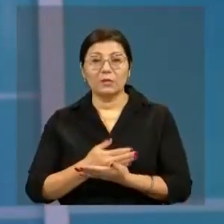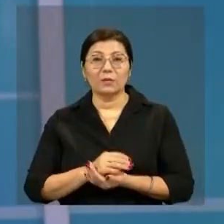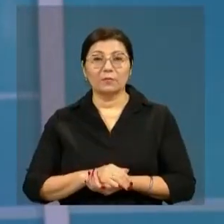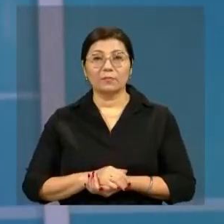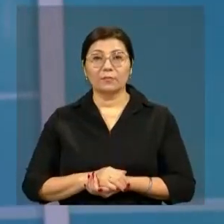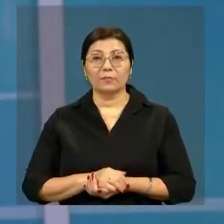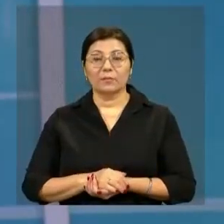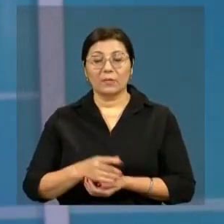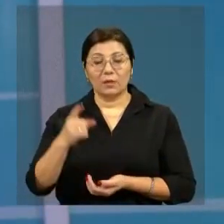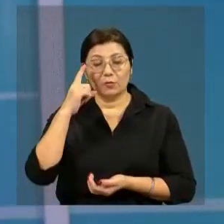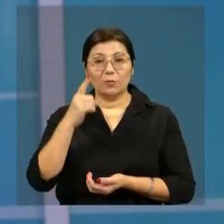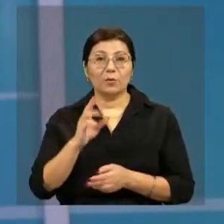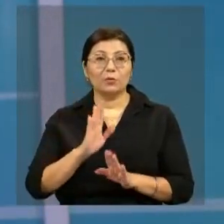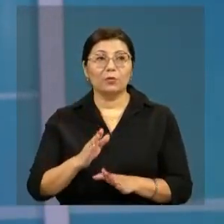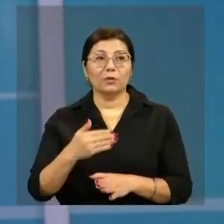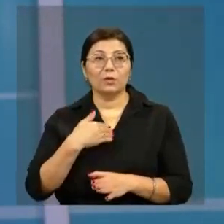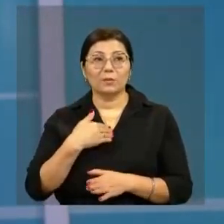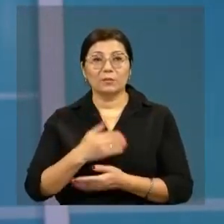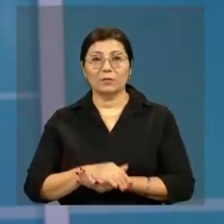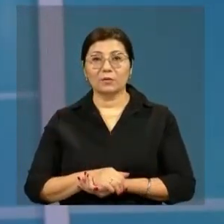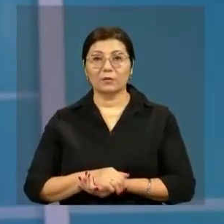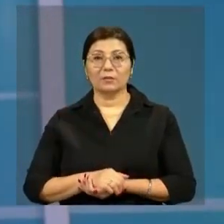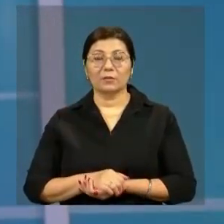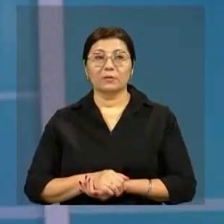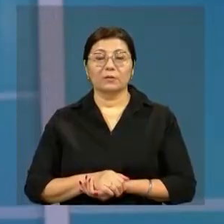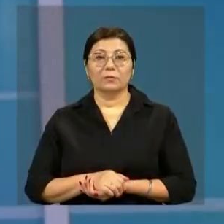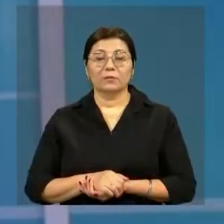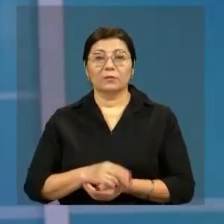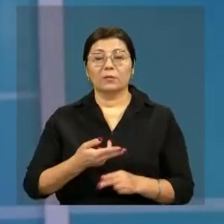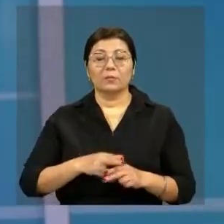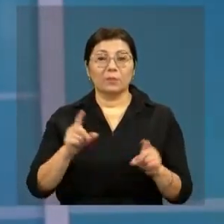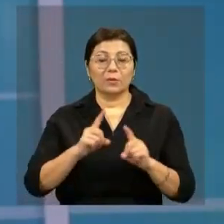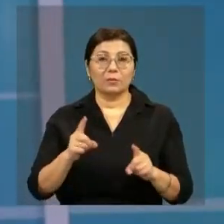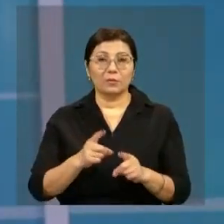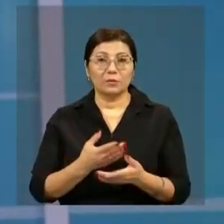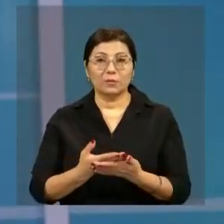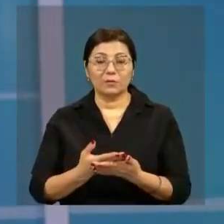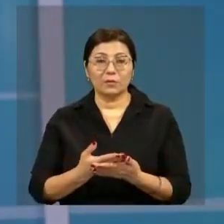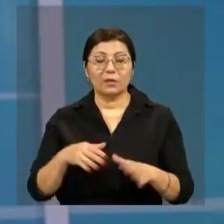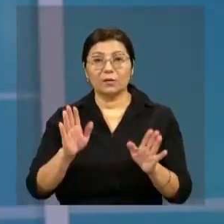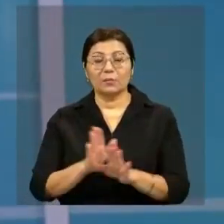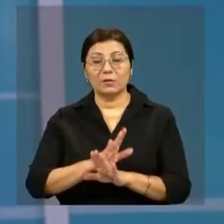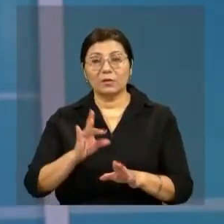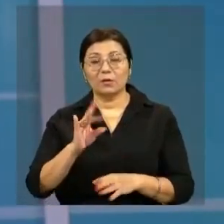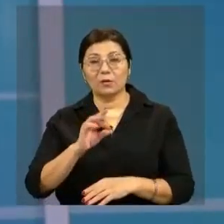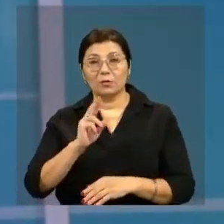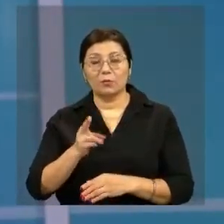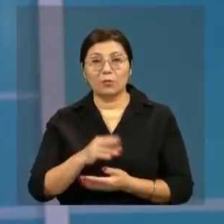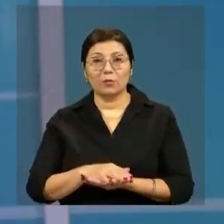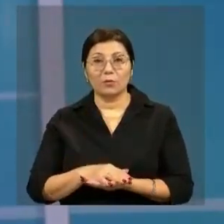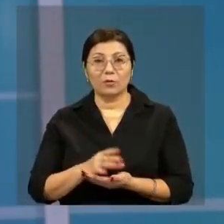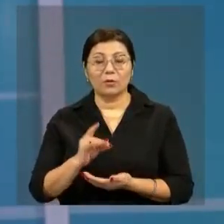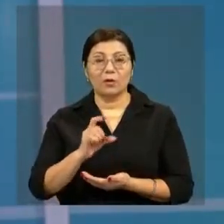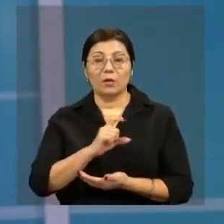Казахстане, я думаю, только я, которая вообще и пришла такая идея. Потому что в основном песни рок, там